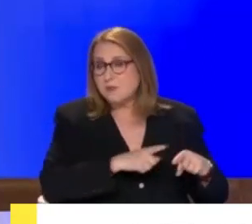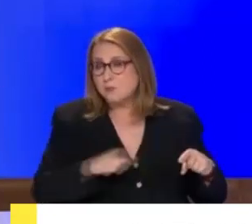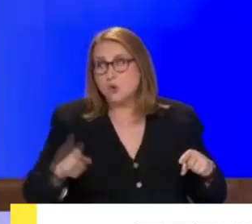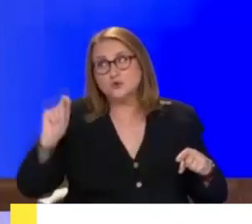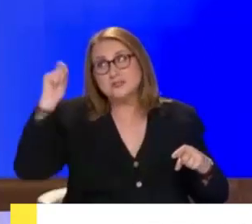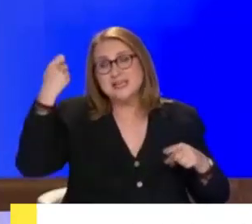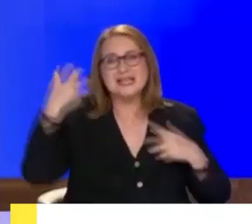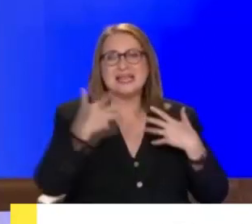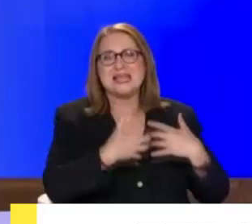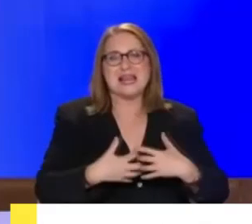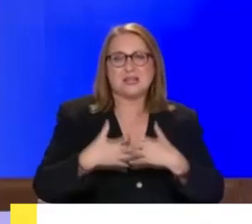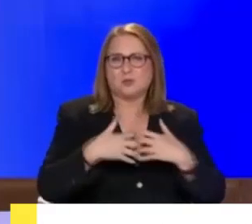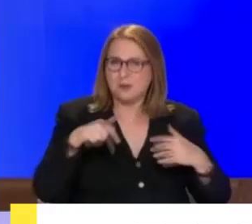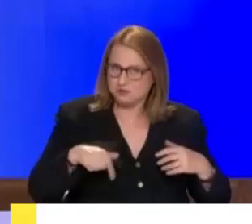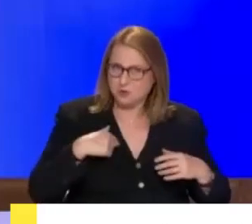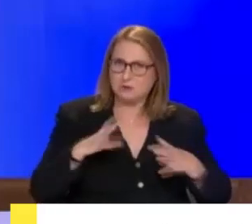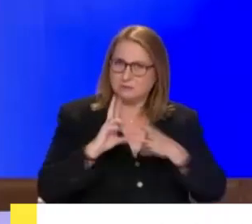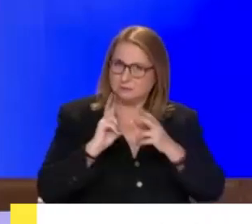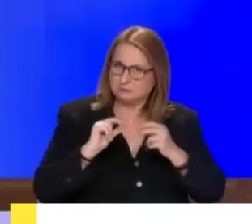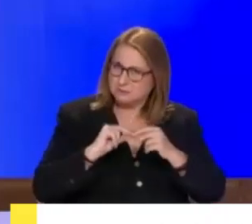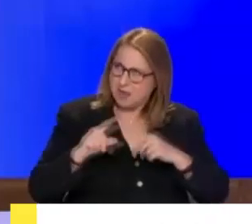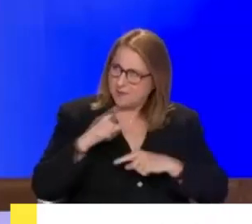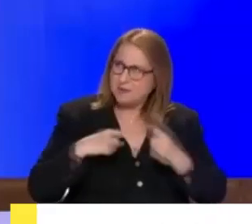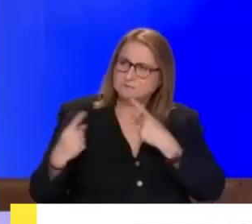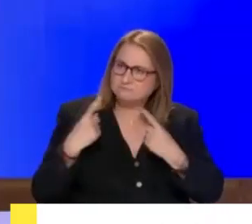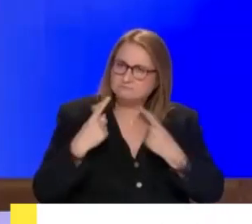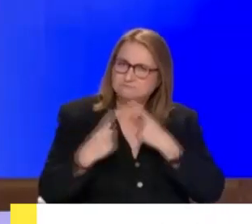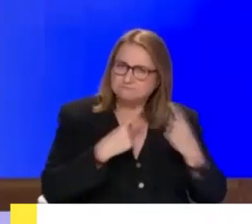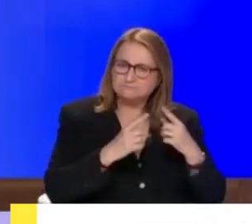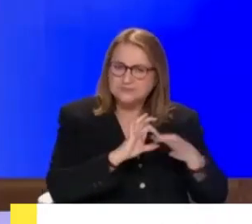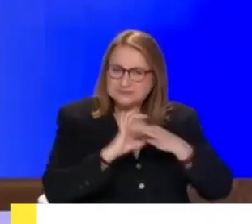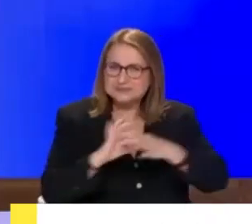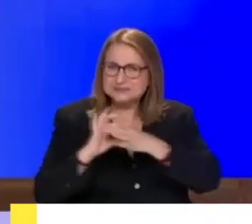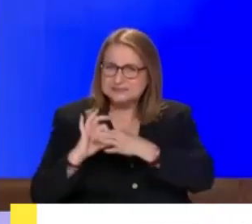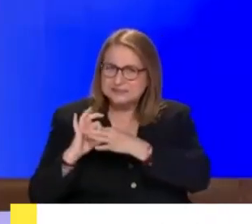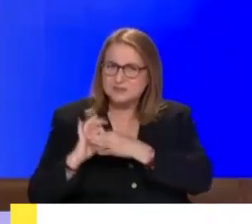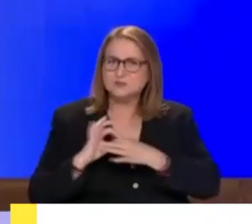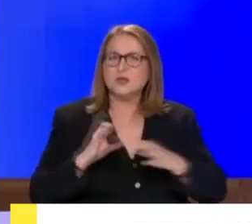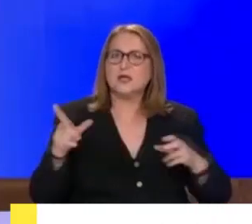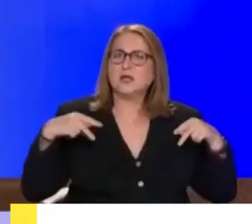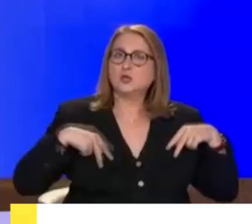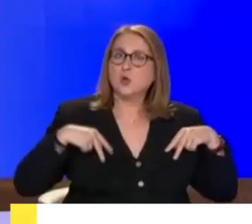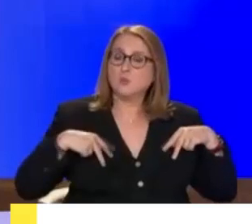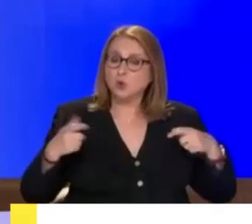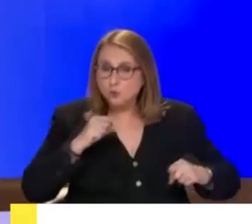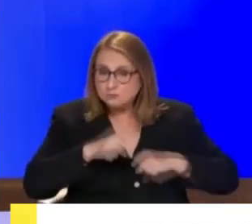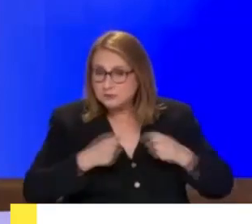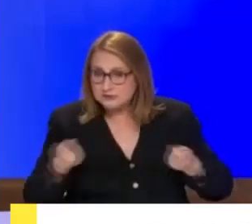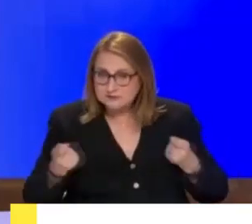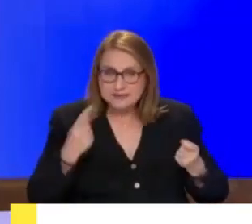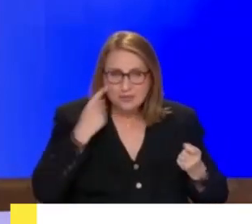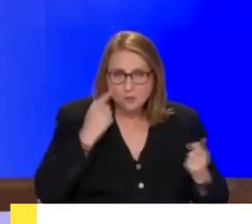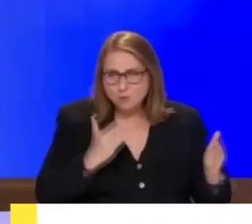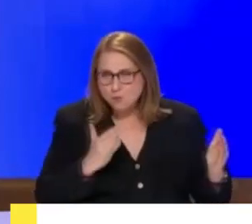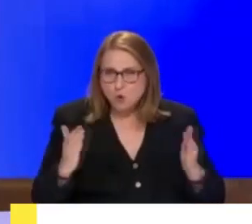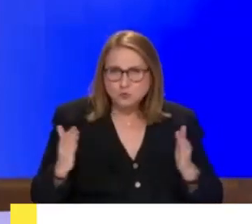σε συνεργασία με τη Ρυθμιστική Αρχή Ενέργειας και υπό την εποπτεία του αρμόδιου Υπουργείου σενάρια έτσι